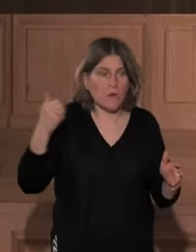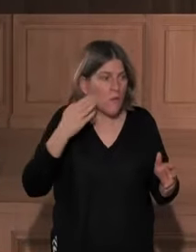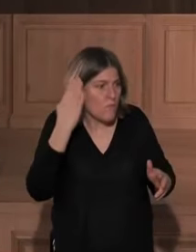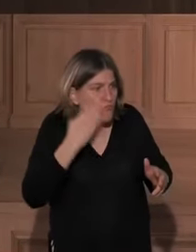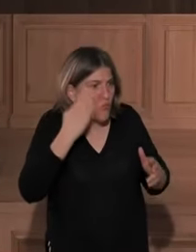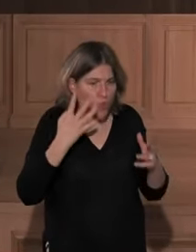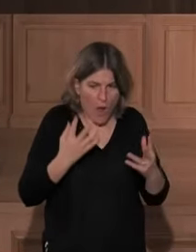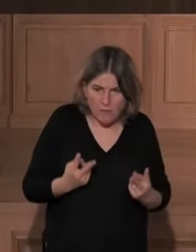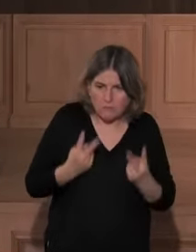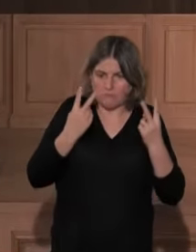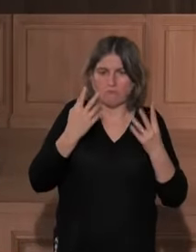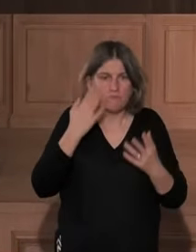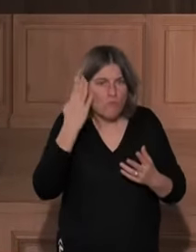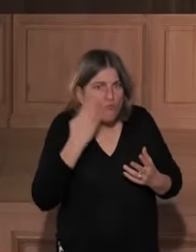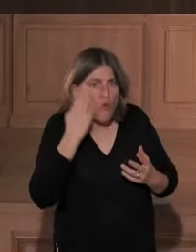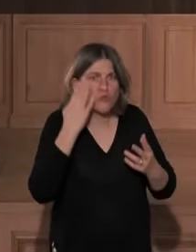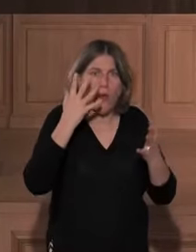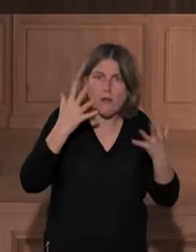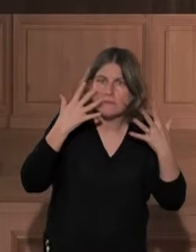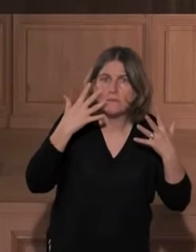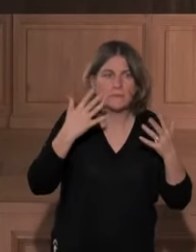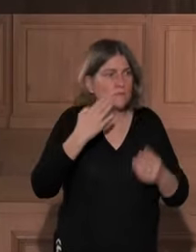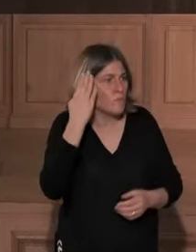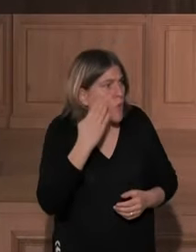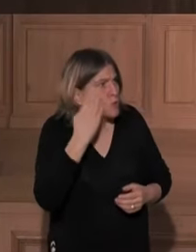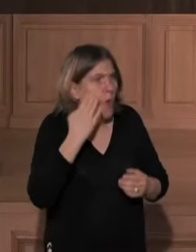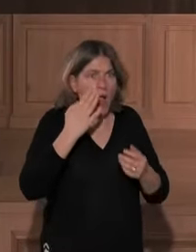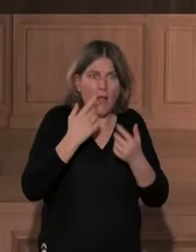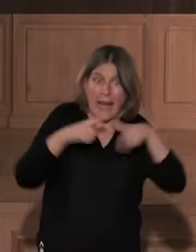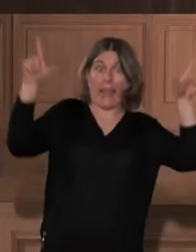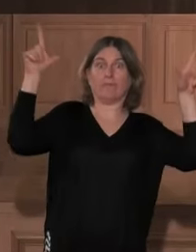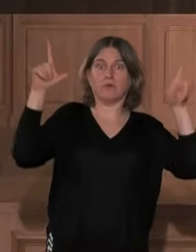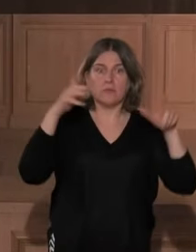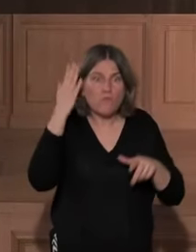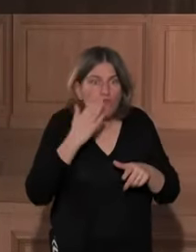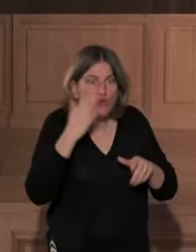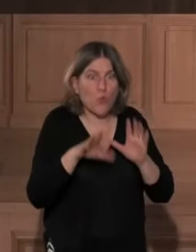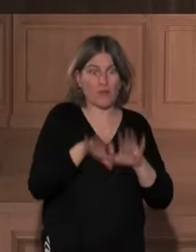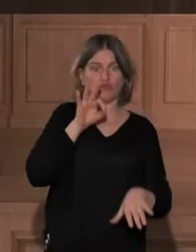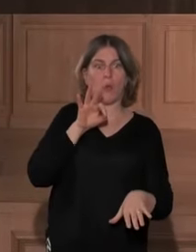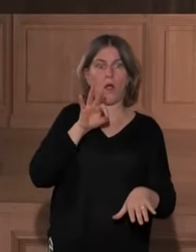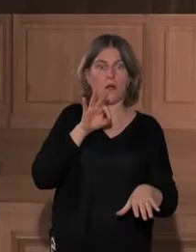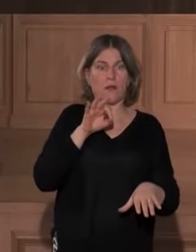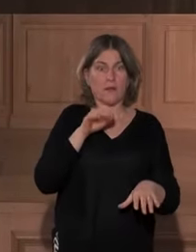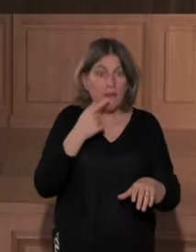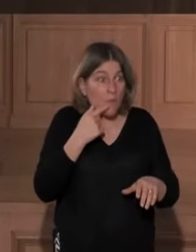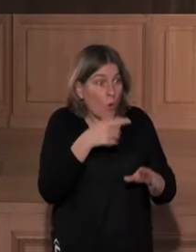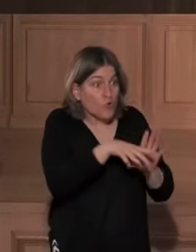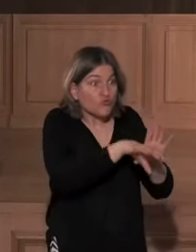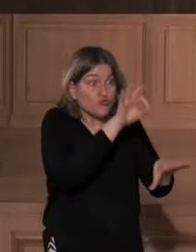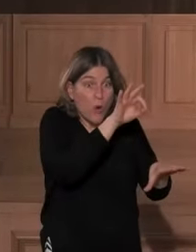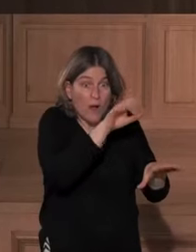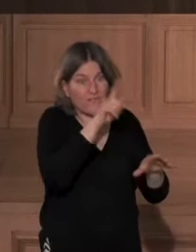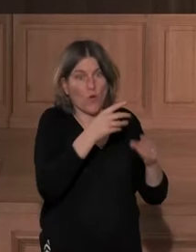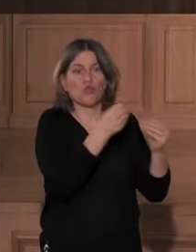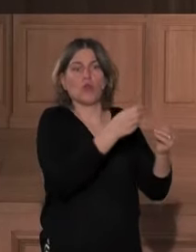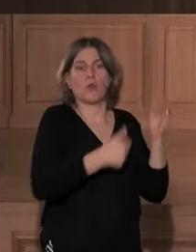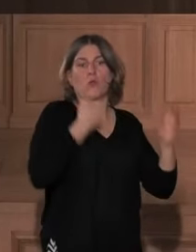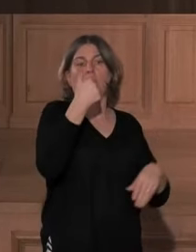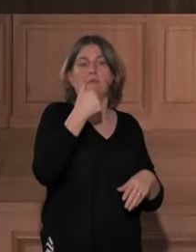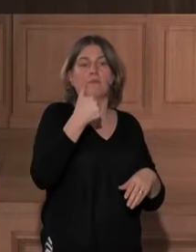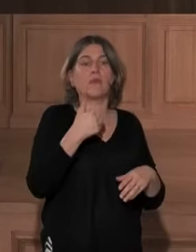on a surtout besoin de se sentir libre des choix qu'on fait. Mais pour qu'ils fassent des choix, il faut qu'on les rende plus autonomes. Donc, quand la notion de danger